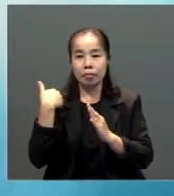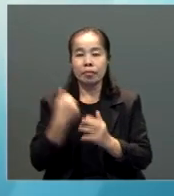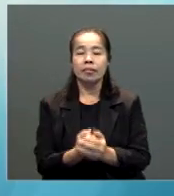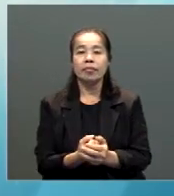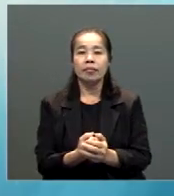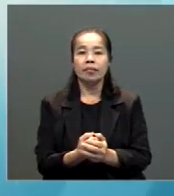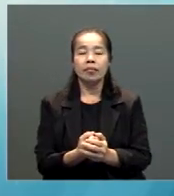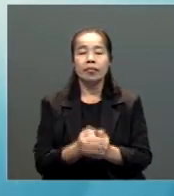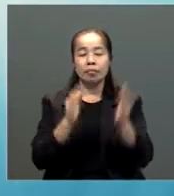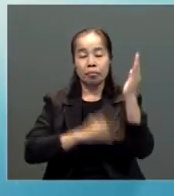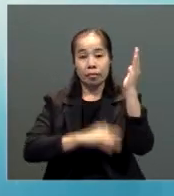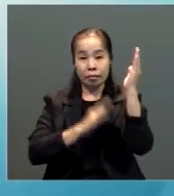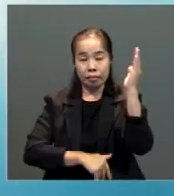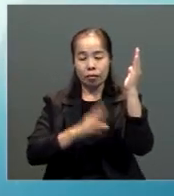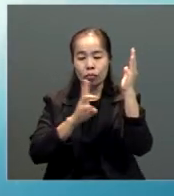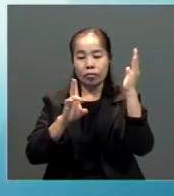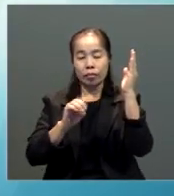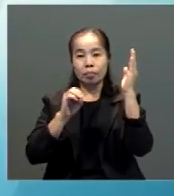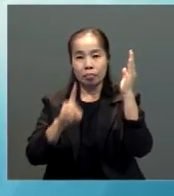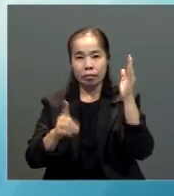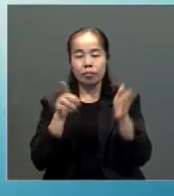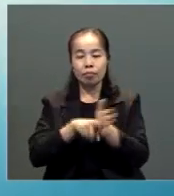373ภาคใต้อยู่ที่ 671